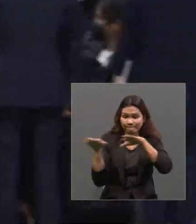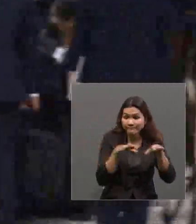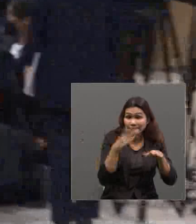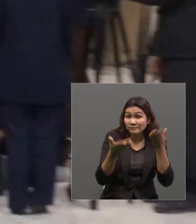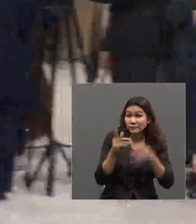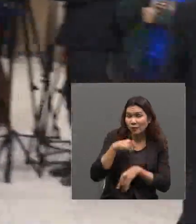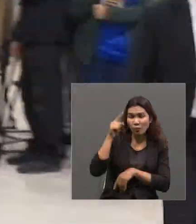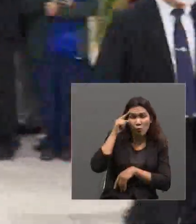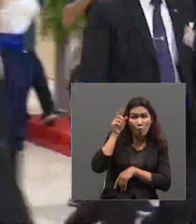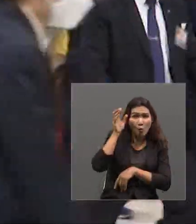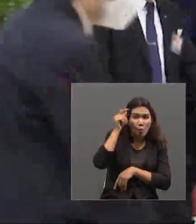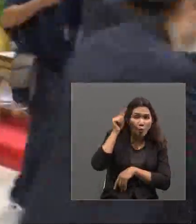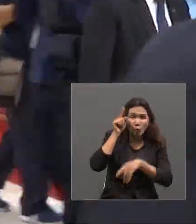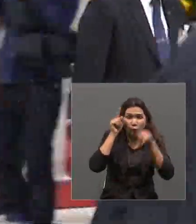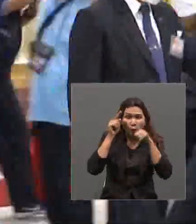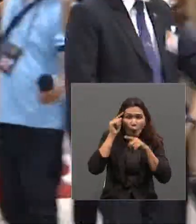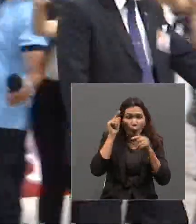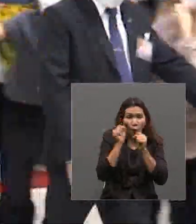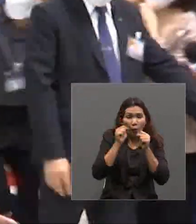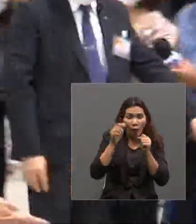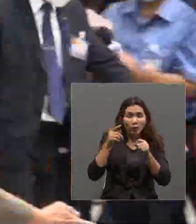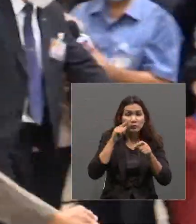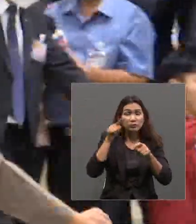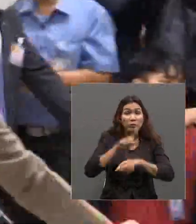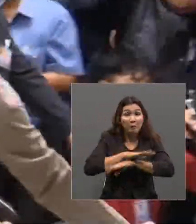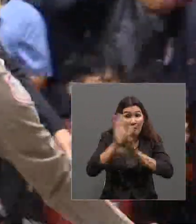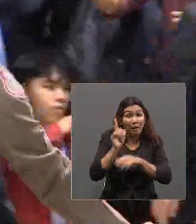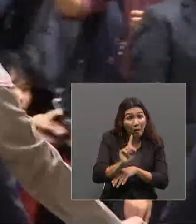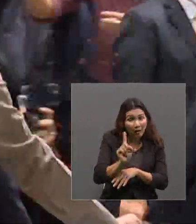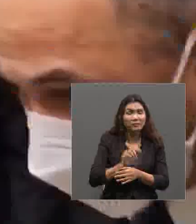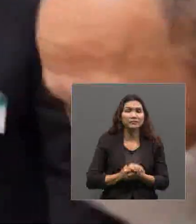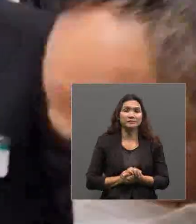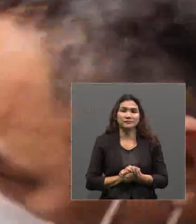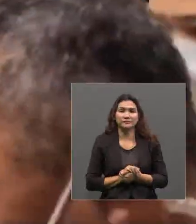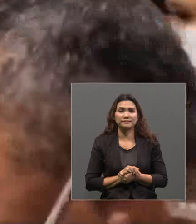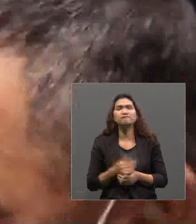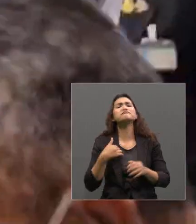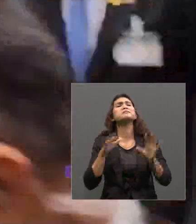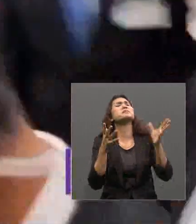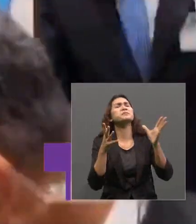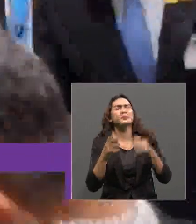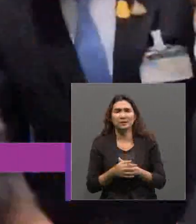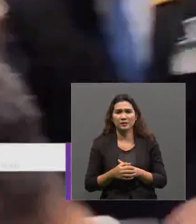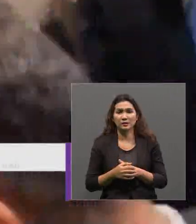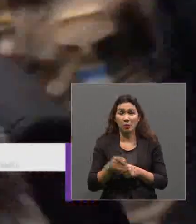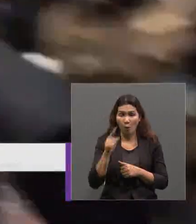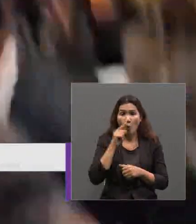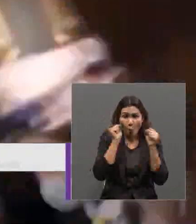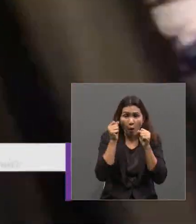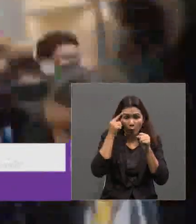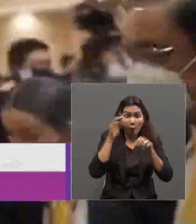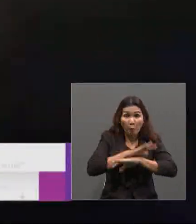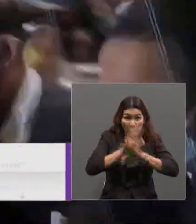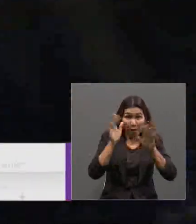วลเรื่องสภาล่มไปฟังคำตอบของนายกรัฐมนตรีค่ะ ไม่มีอะไรหรอก กังวลสภาล่มไหมครับนายก